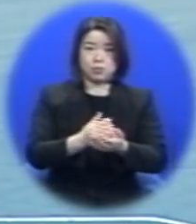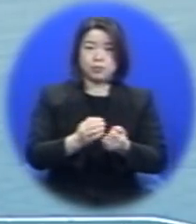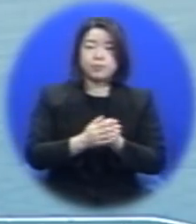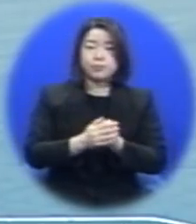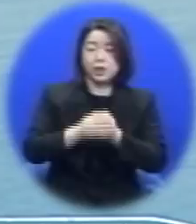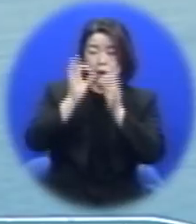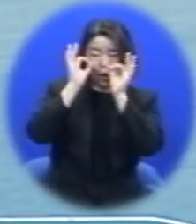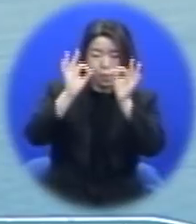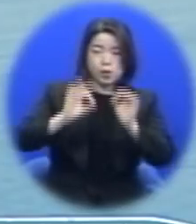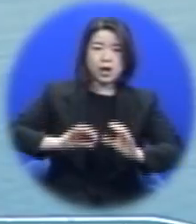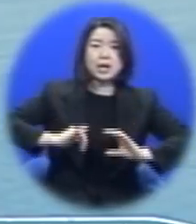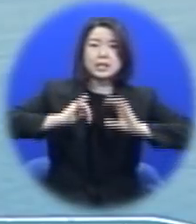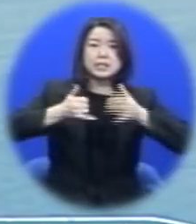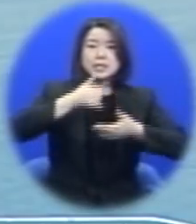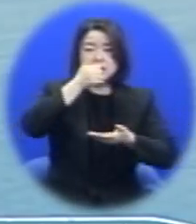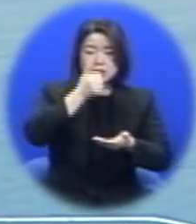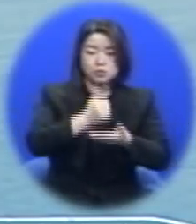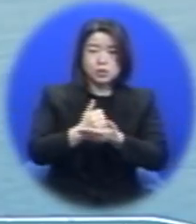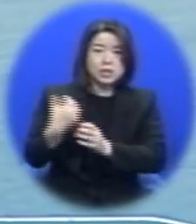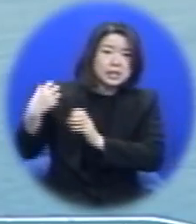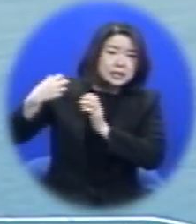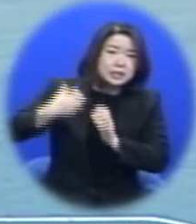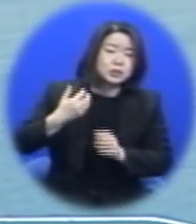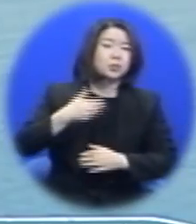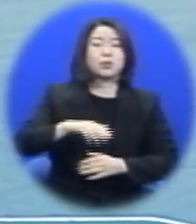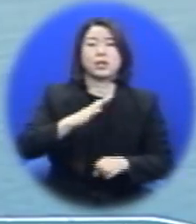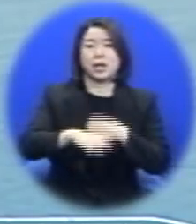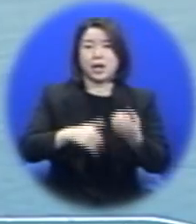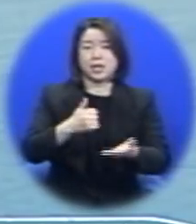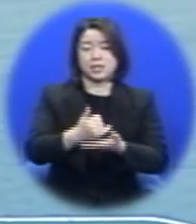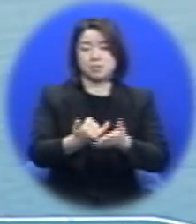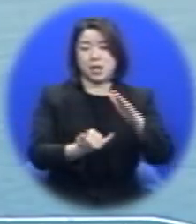죄를 지고 가는 하나님의 어린 양이로다.